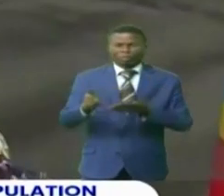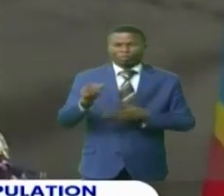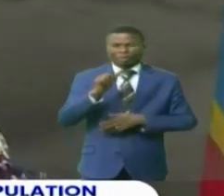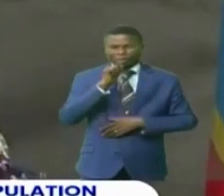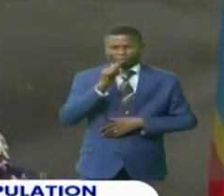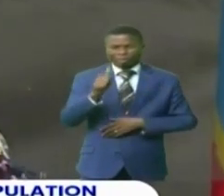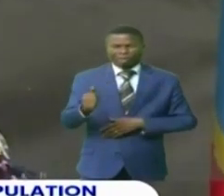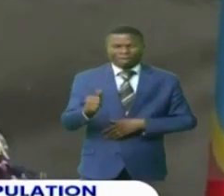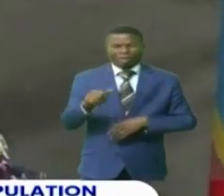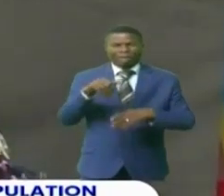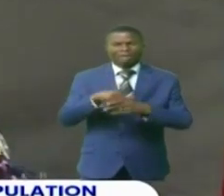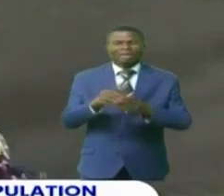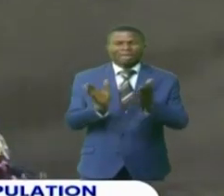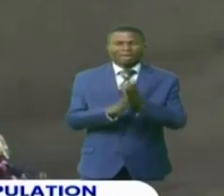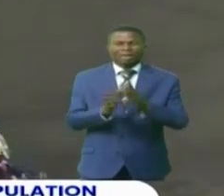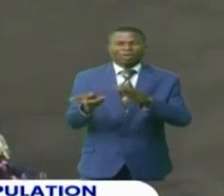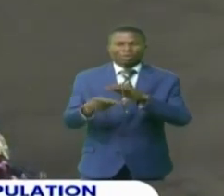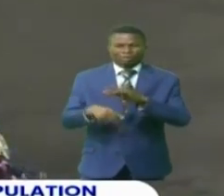na ekole primaire